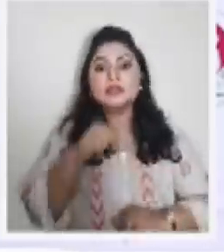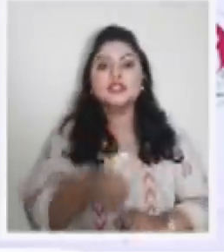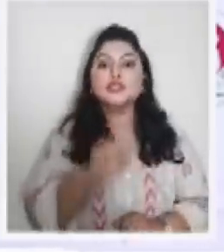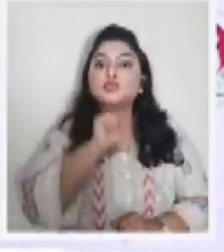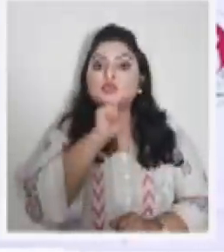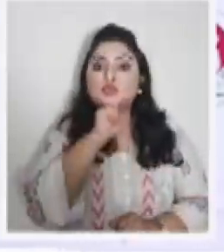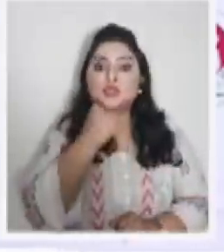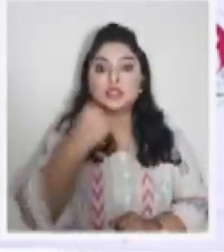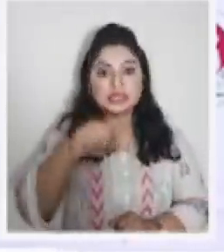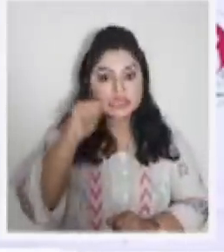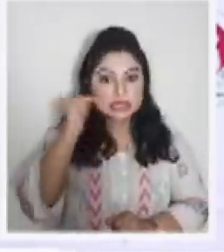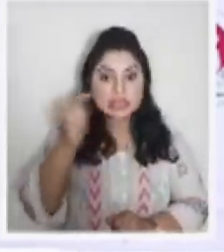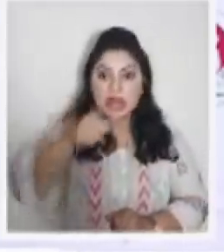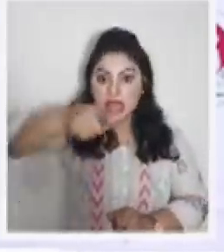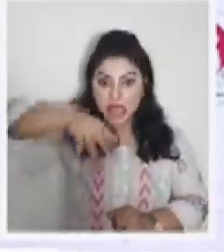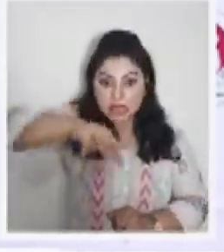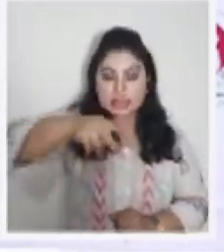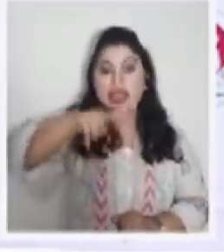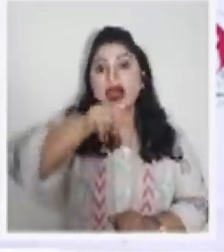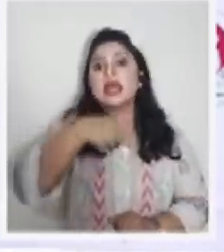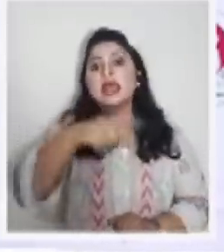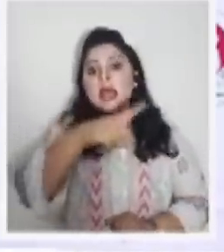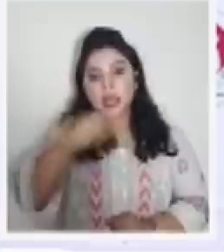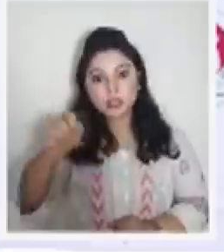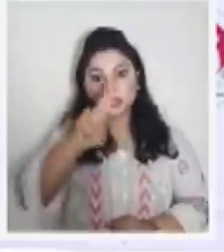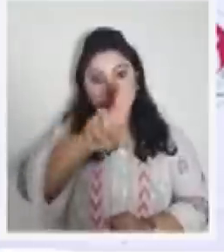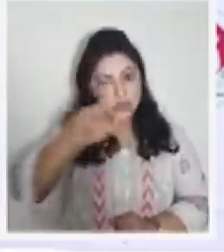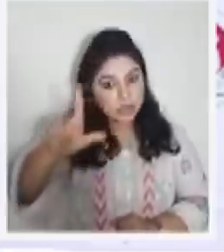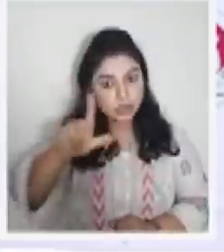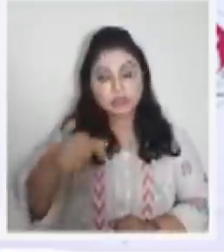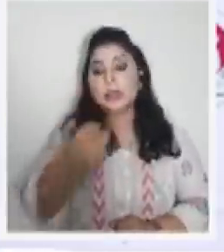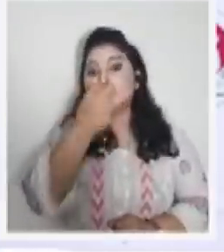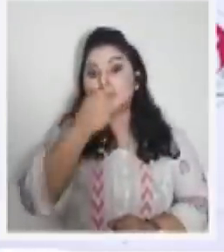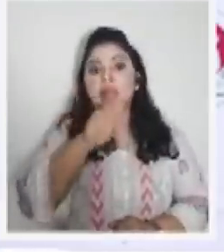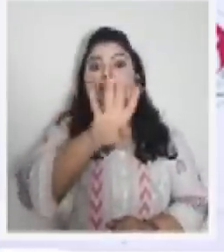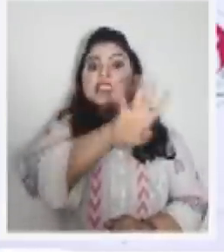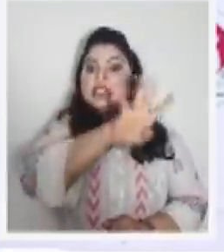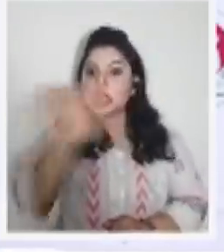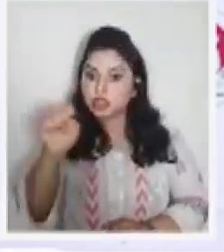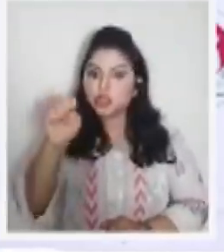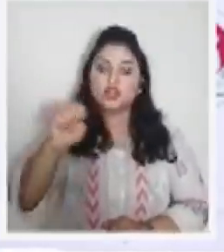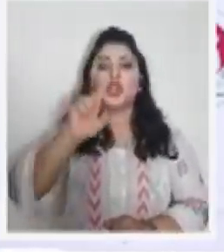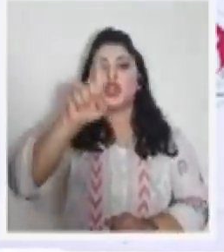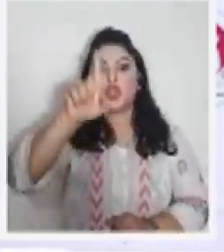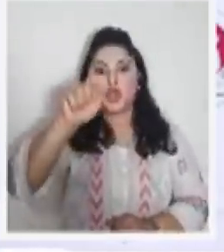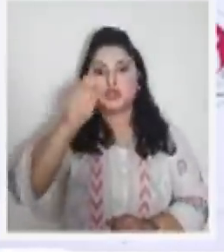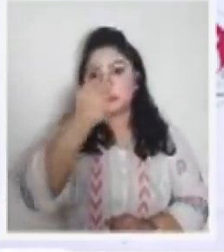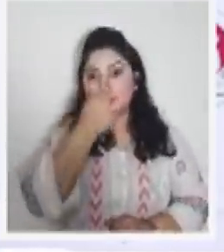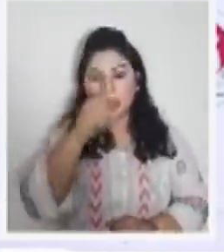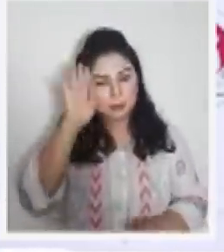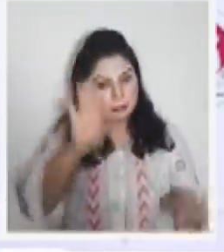এ পর্যন্ত যারা মৃত্যুবরণ করেছেন তাদের পুরুষের সংখ্যা 1,587 জন এবং নারী